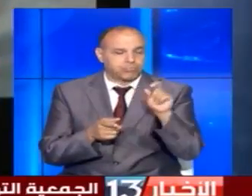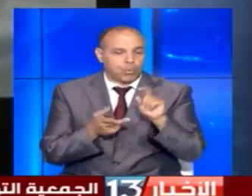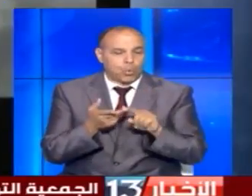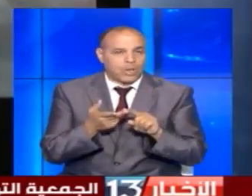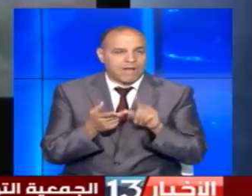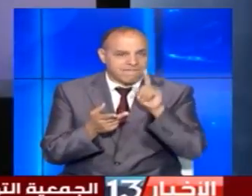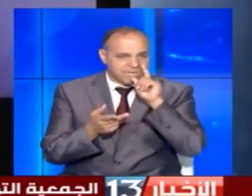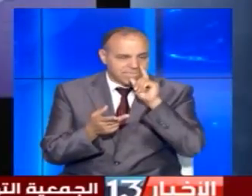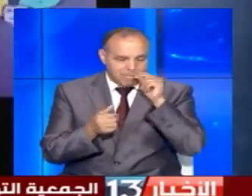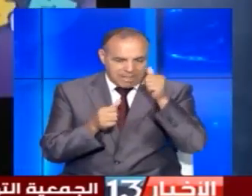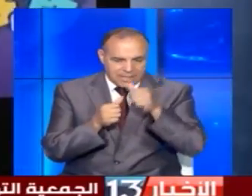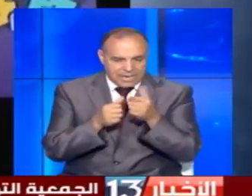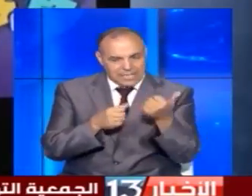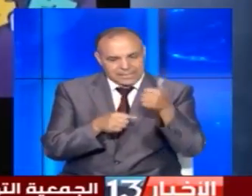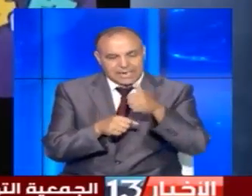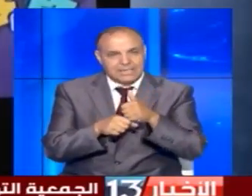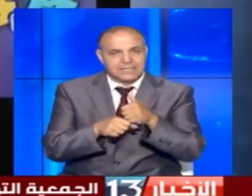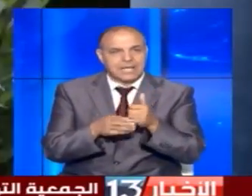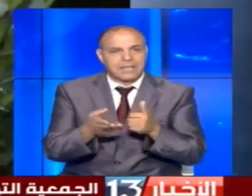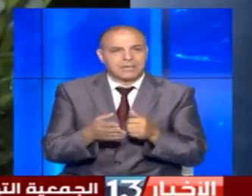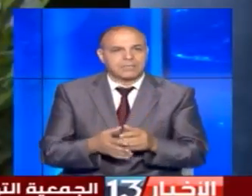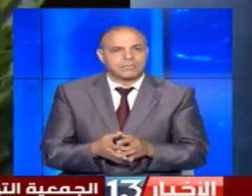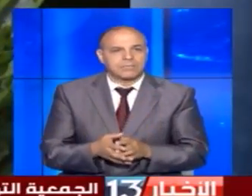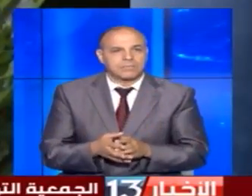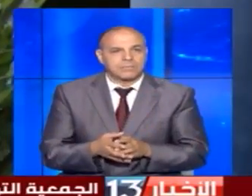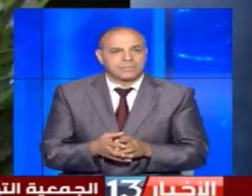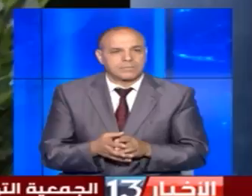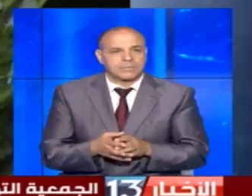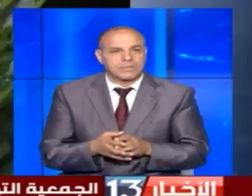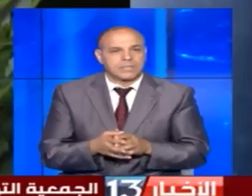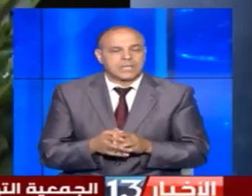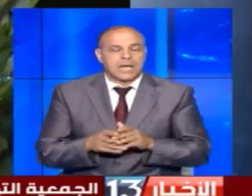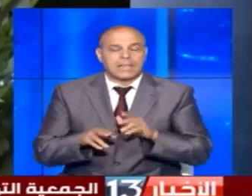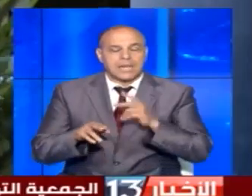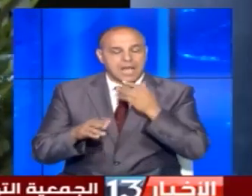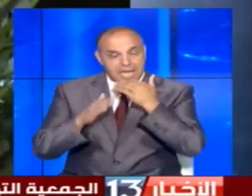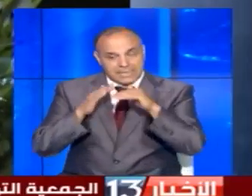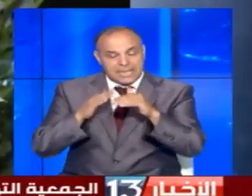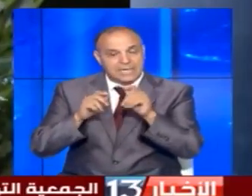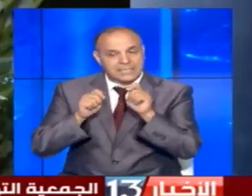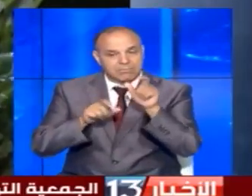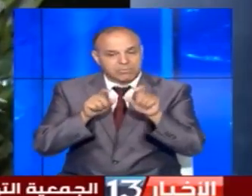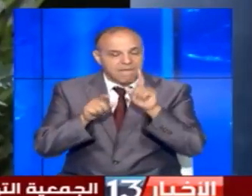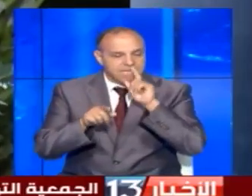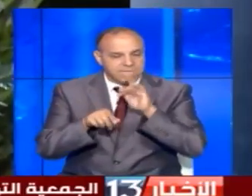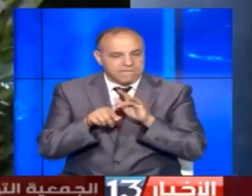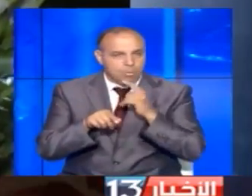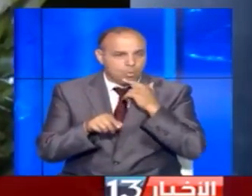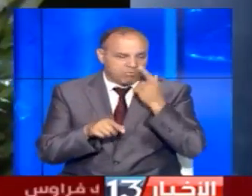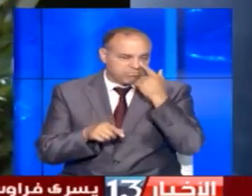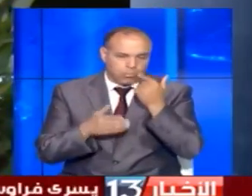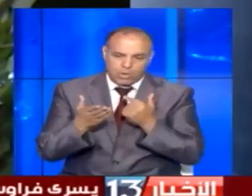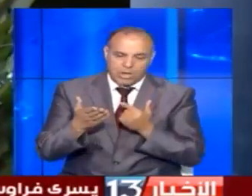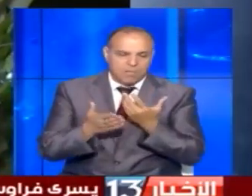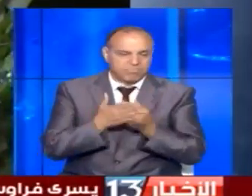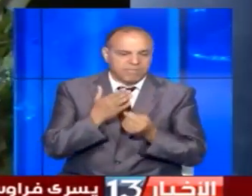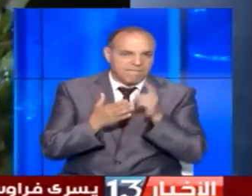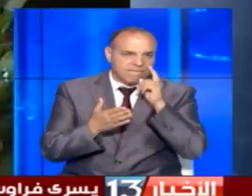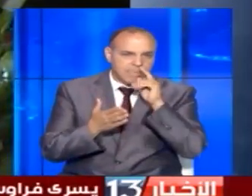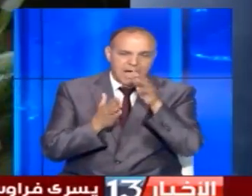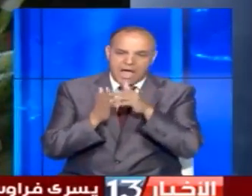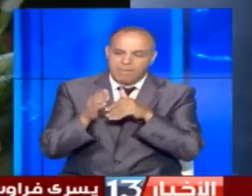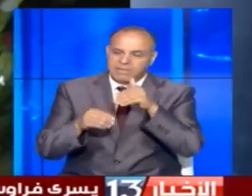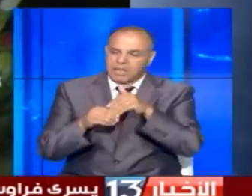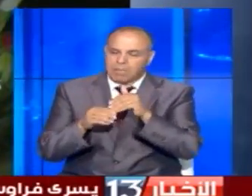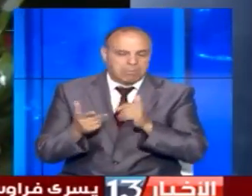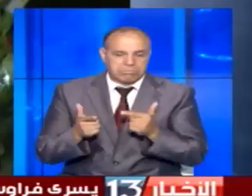النسوة في ذكرى تأسيس جمعيتهن. رسالتنا للفاعلين السياسيين، ما فعلوه بالنساء يندى له الجبين، غياب النساء على القائمة